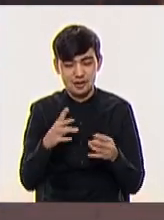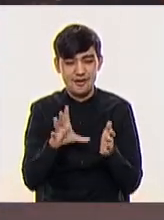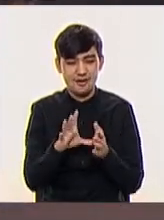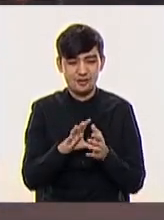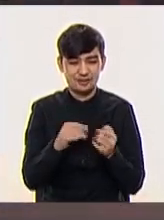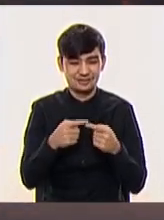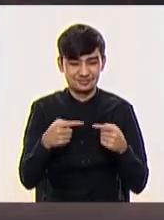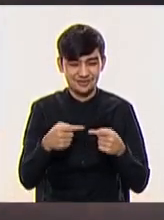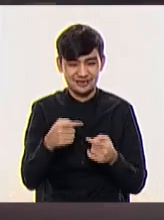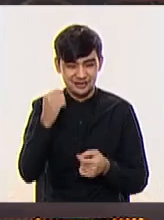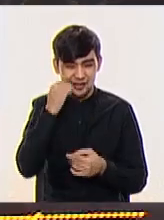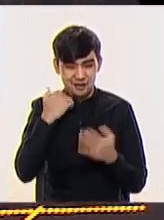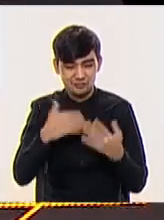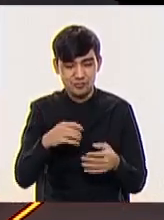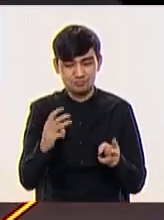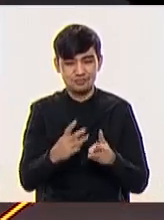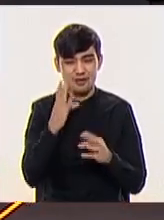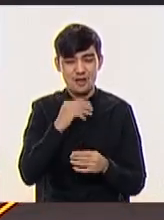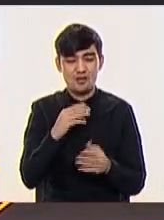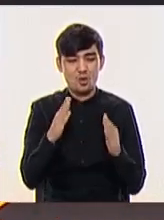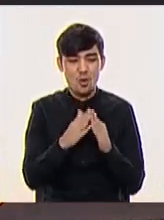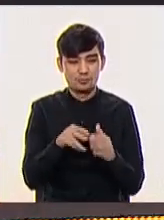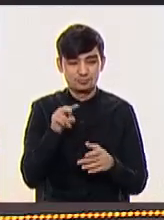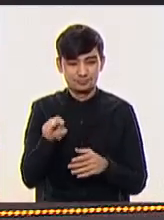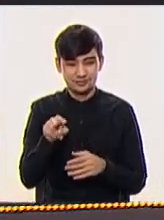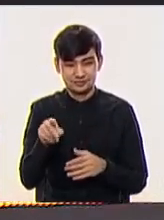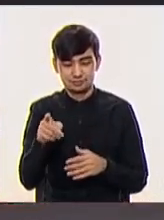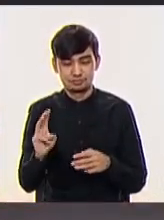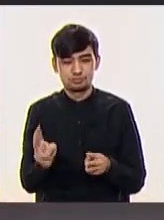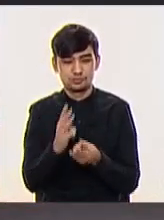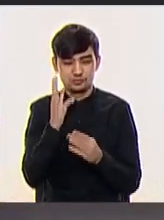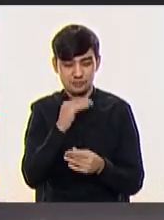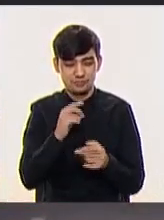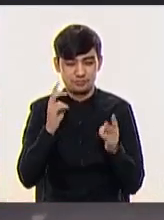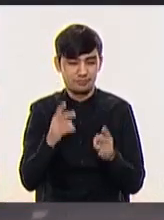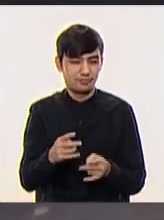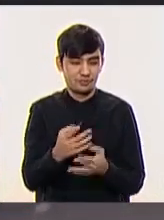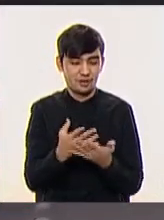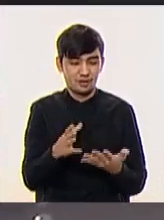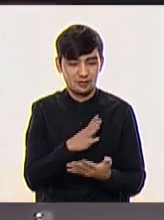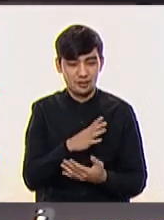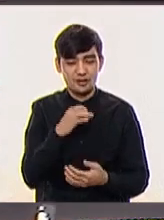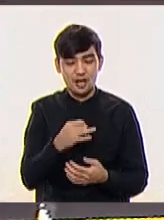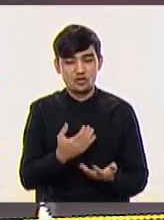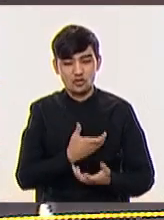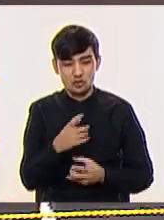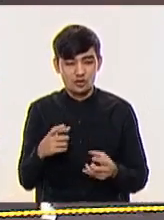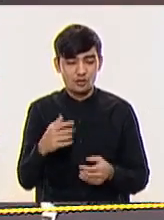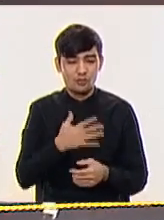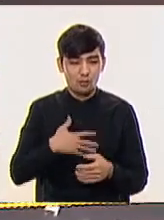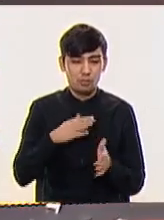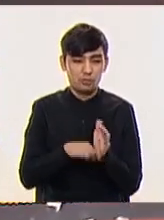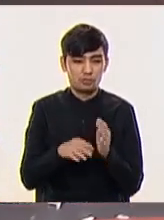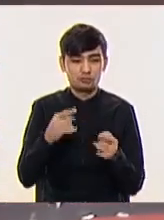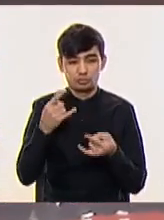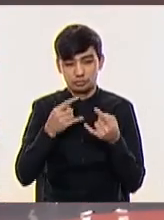сымдарынын эскирүүнүн типти үйдөгү ток коскучтан да кызыл жалын чыгып арты апатка апаруу мүмкүн. Тургундар алаңсыз теледидар көрүп,